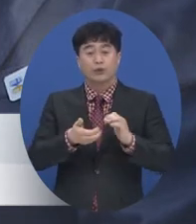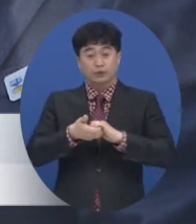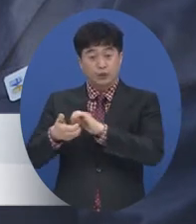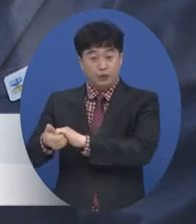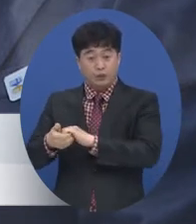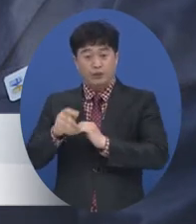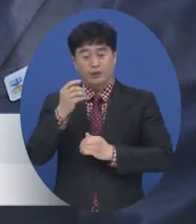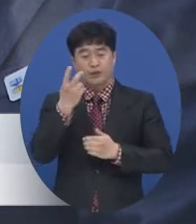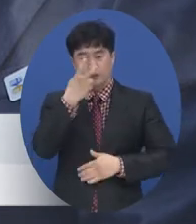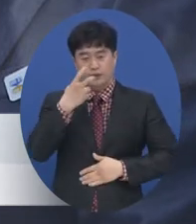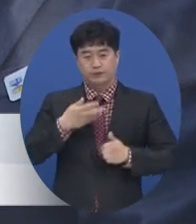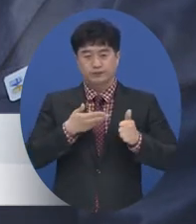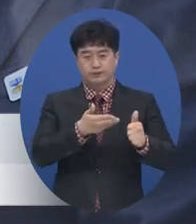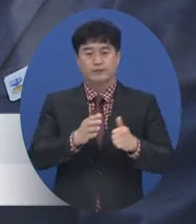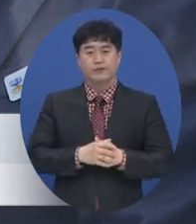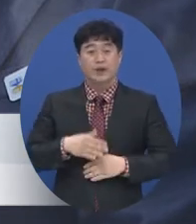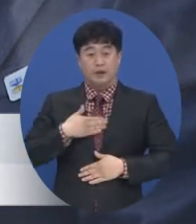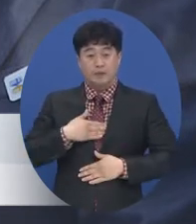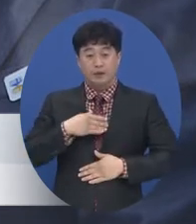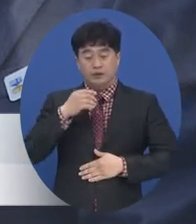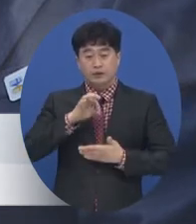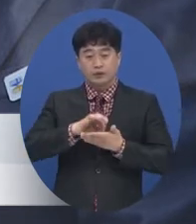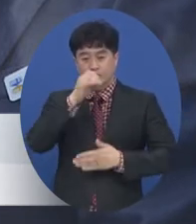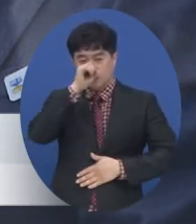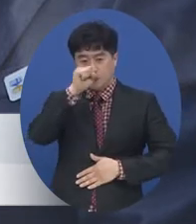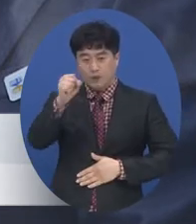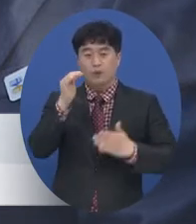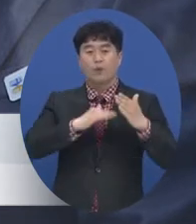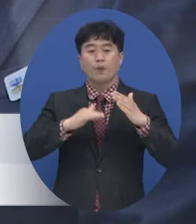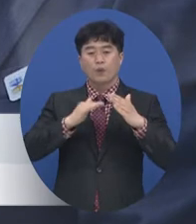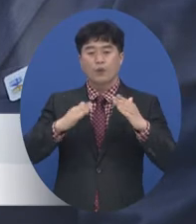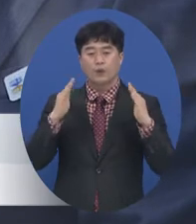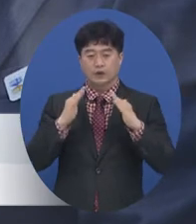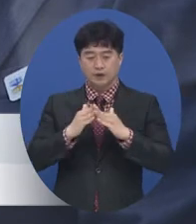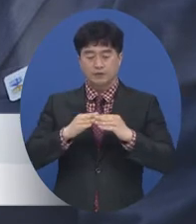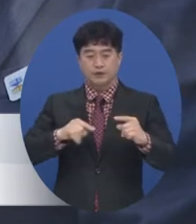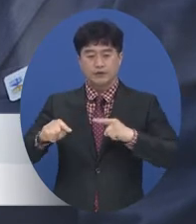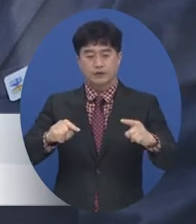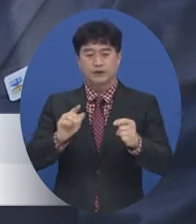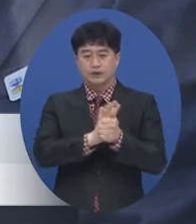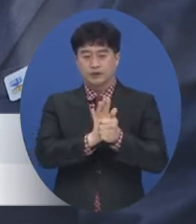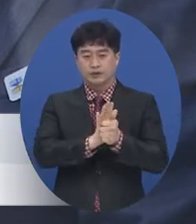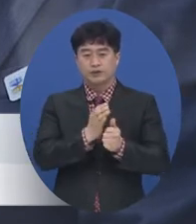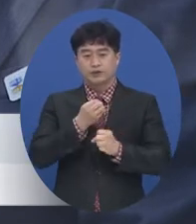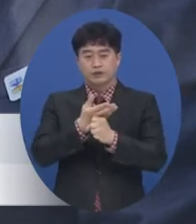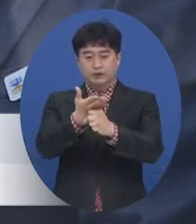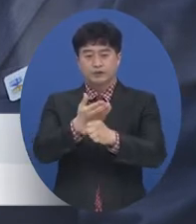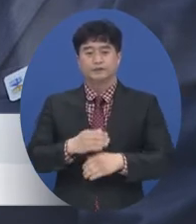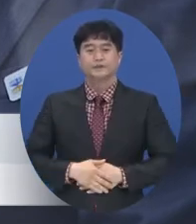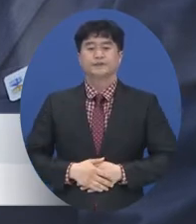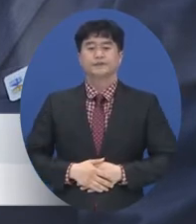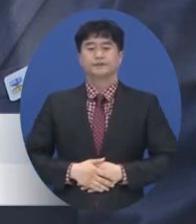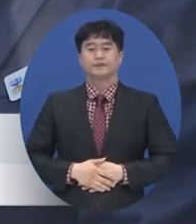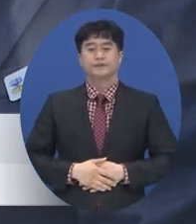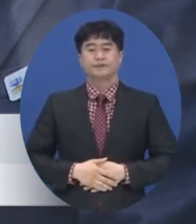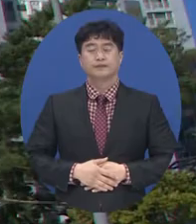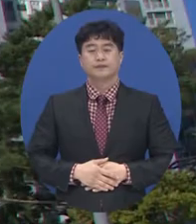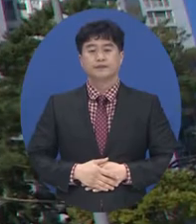관리해 드립니다 알아두면 활용하기 좋은 공동주택 행정서비스 최지연 기자가 설명해드립니다